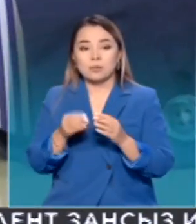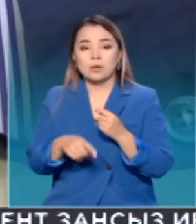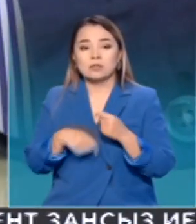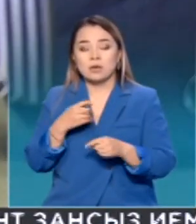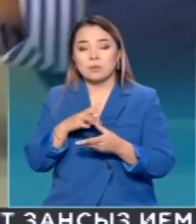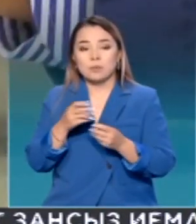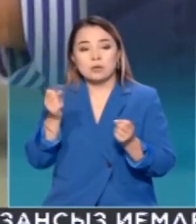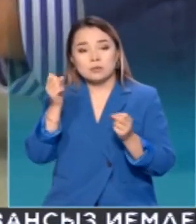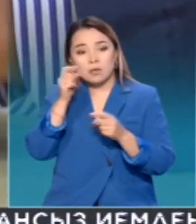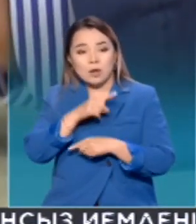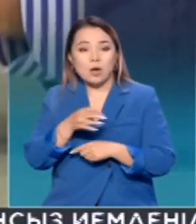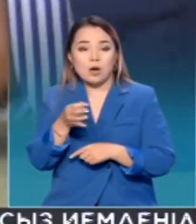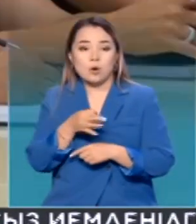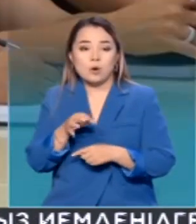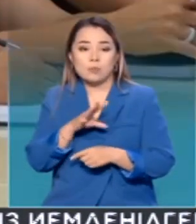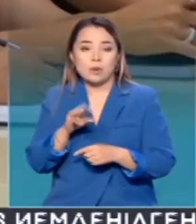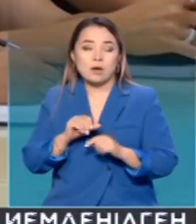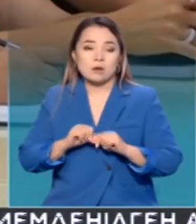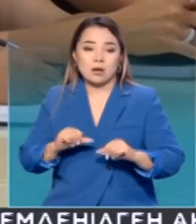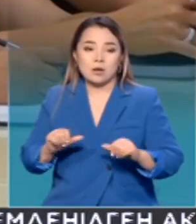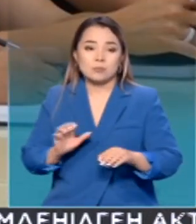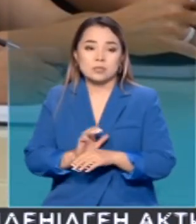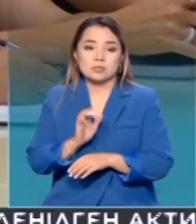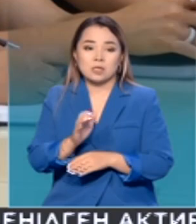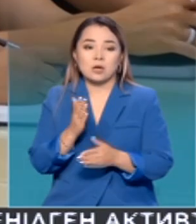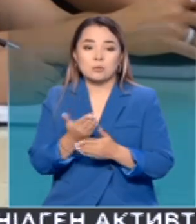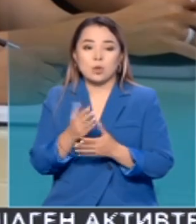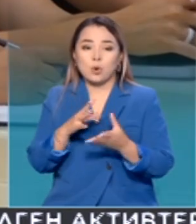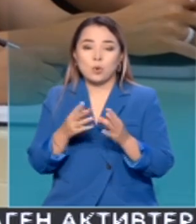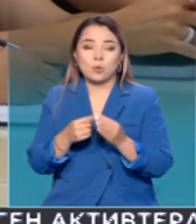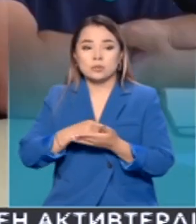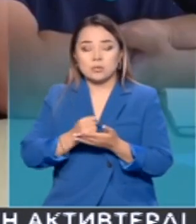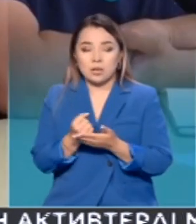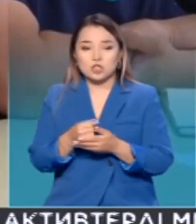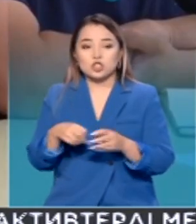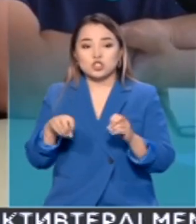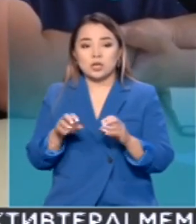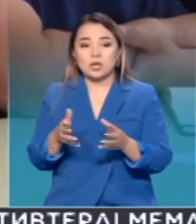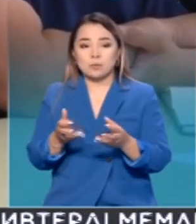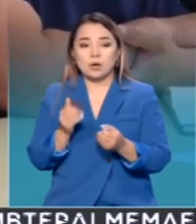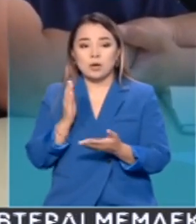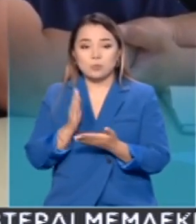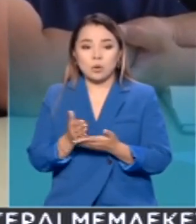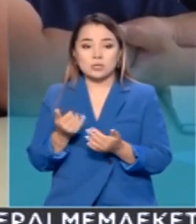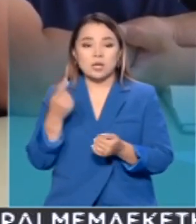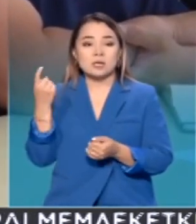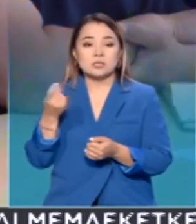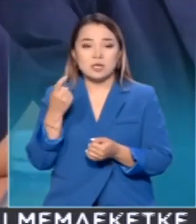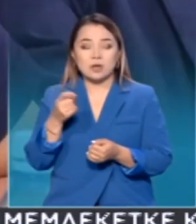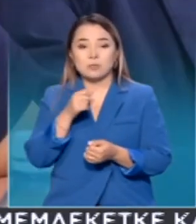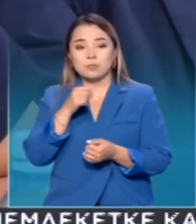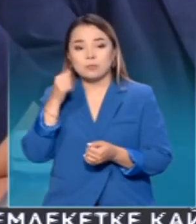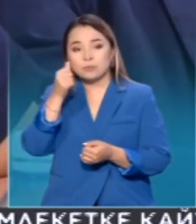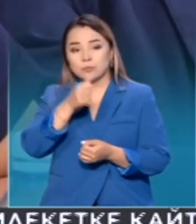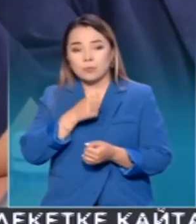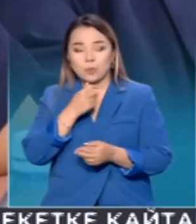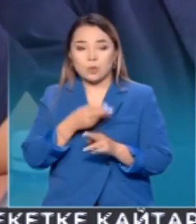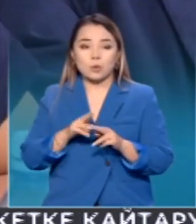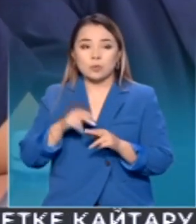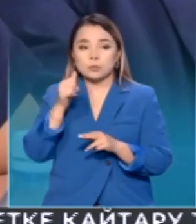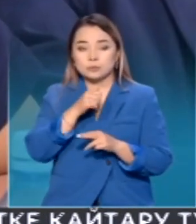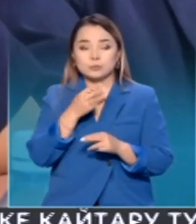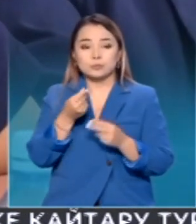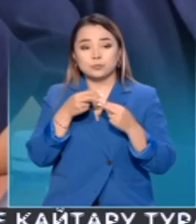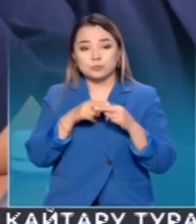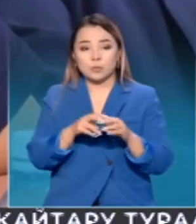кеткен анықтау үшін бүгін аудандарға комиссия жіберілген. Қорытынды шыққан соң шешім қабылданады. Сондай-ақ диқандарға былтыр және биыл берілуі тиіс